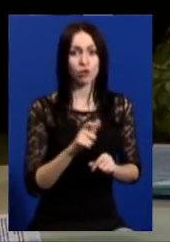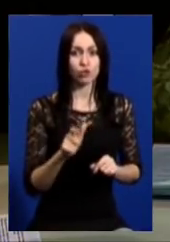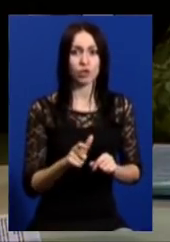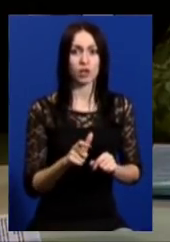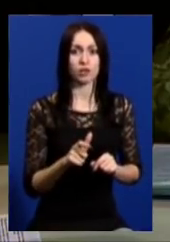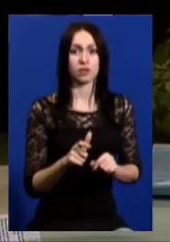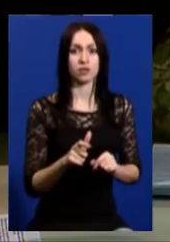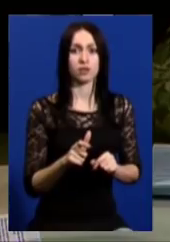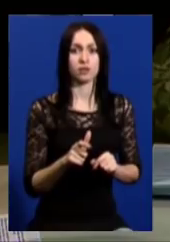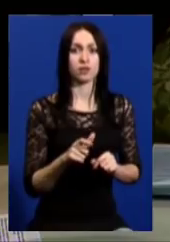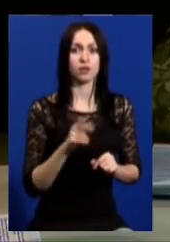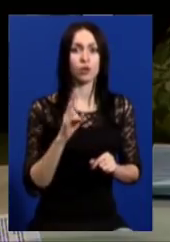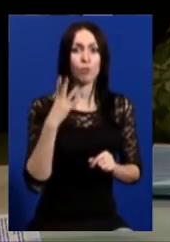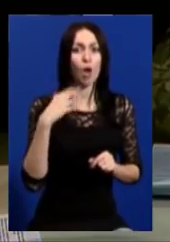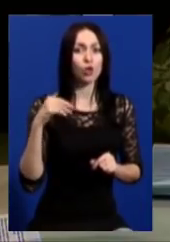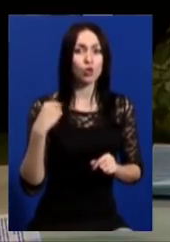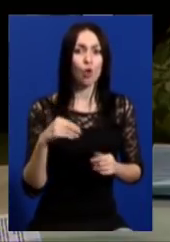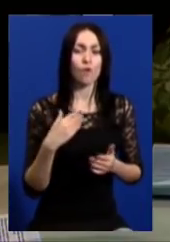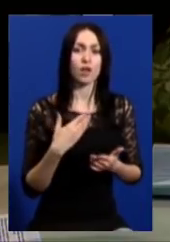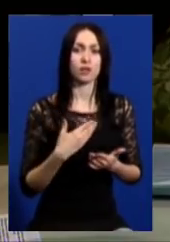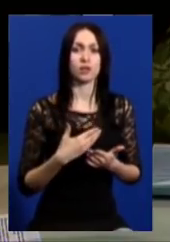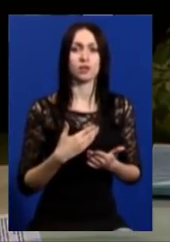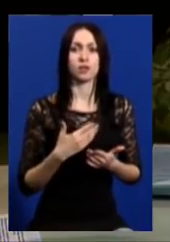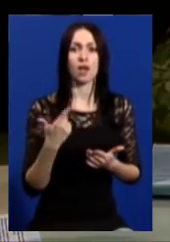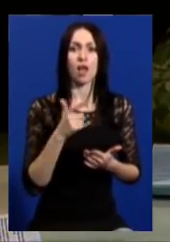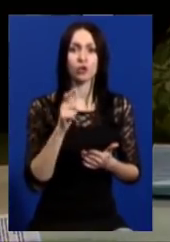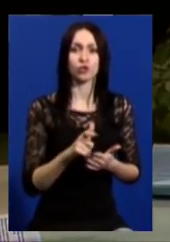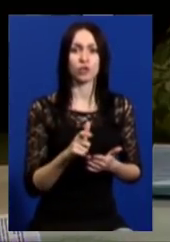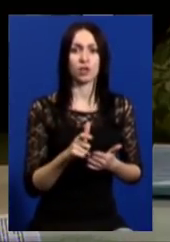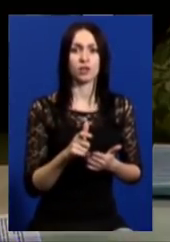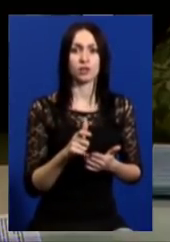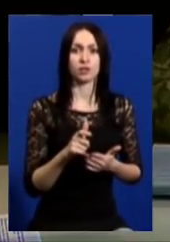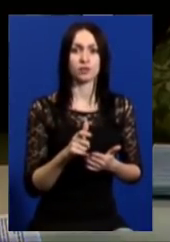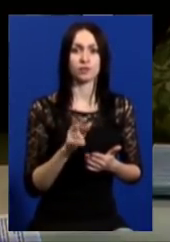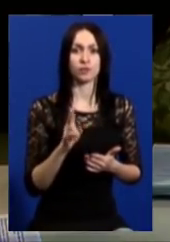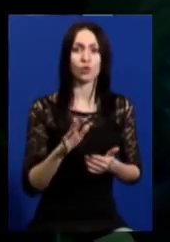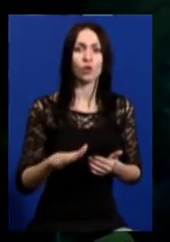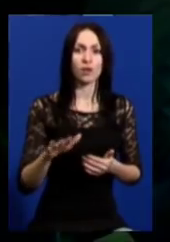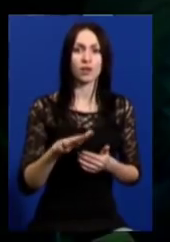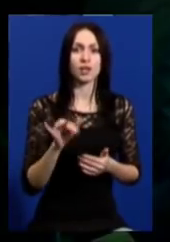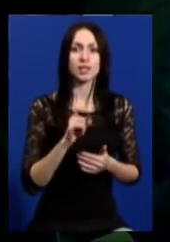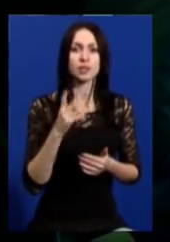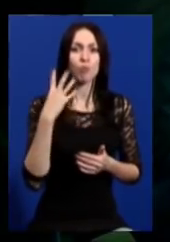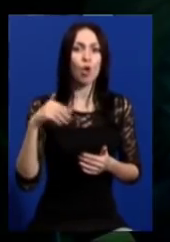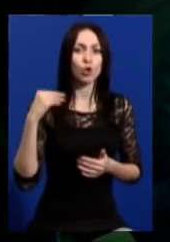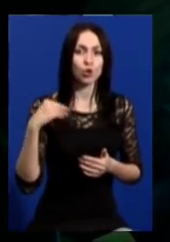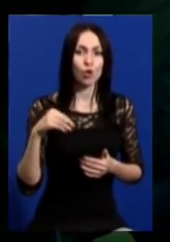етнічні, громадяни Молдови, верніше, етнічні вихідці із